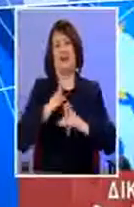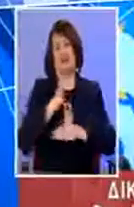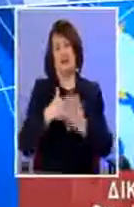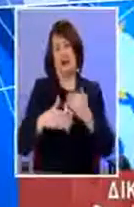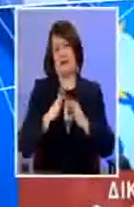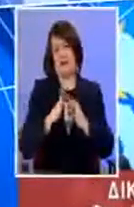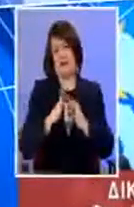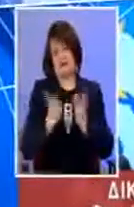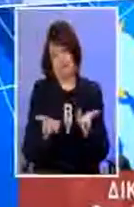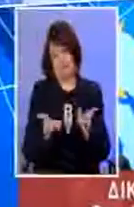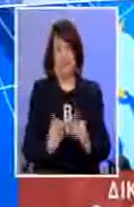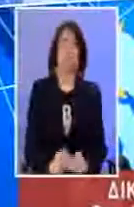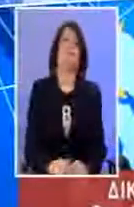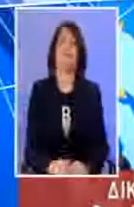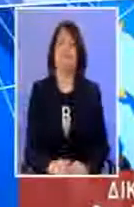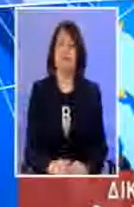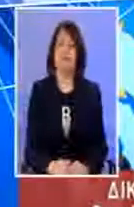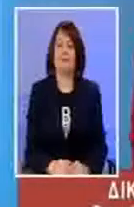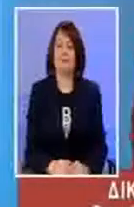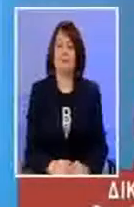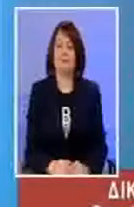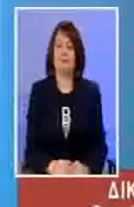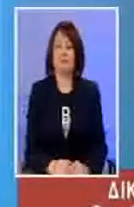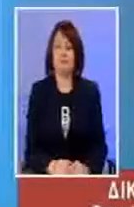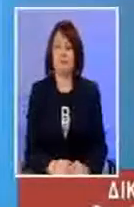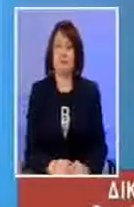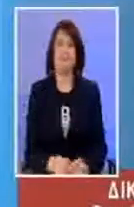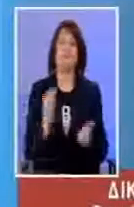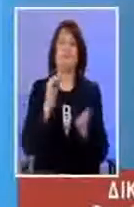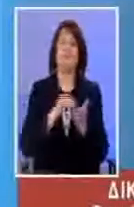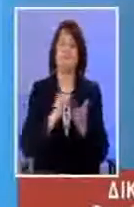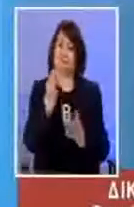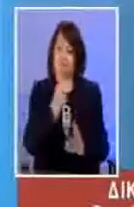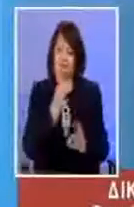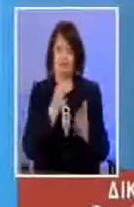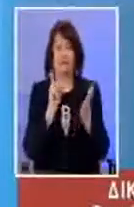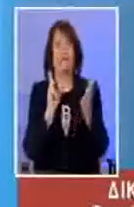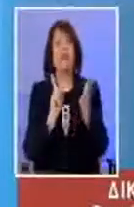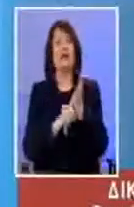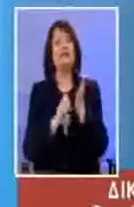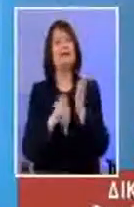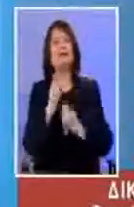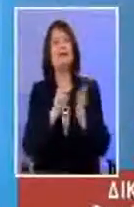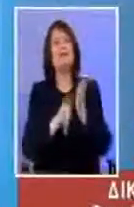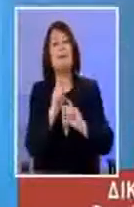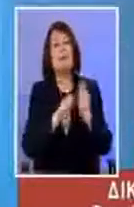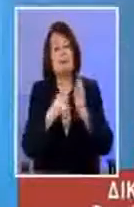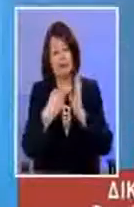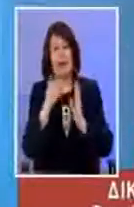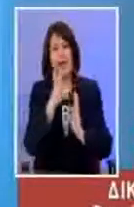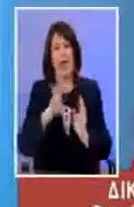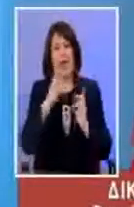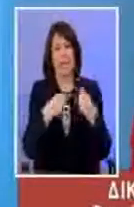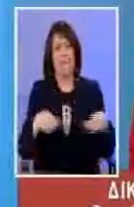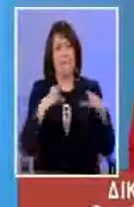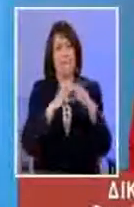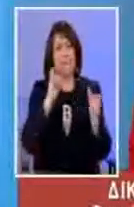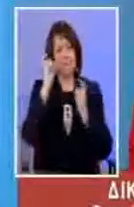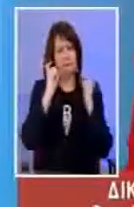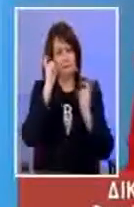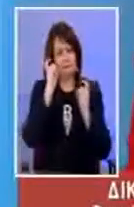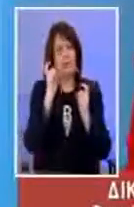αναπηρία. Επίσης να πούμε, για να τελειώσουμε αυτό το θεσμικό κομμάτι της συζήτησής μας, ότι η Ευρωπαϊκή Επιτροπή εξετάζει την πρόταση